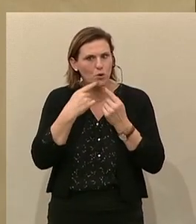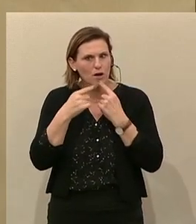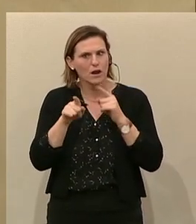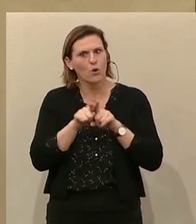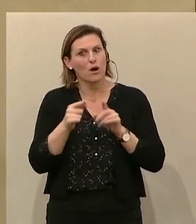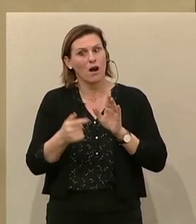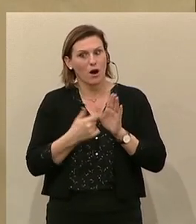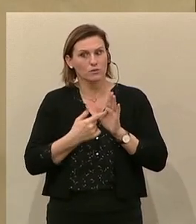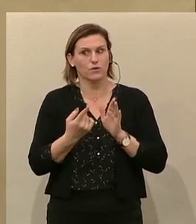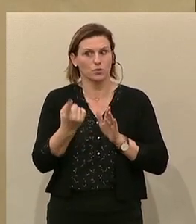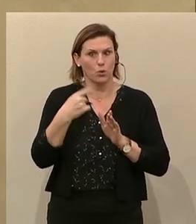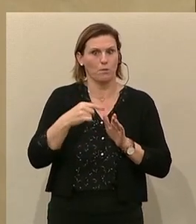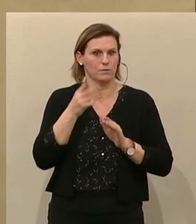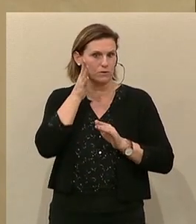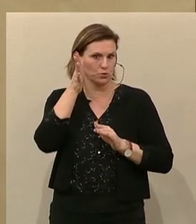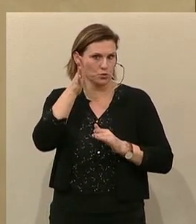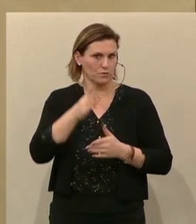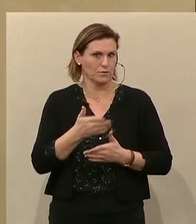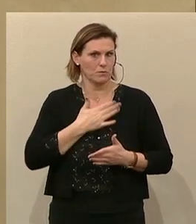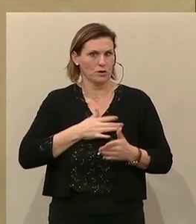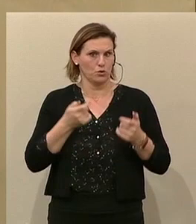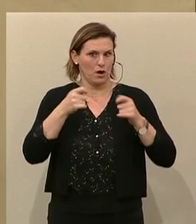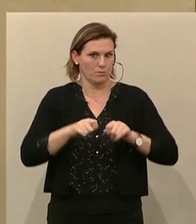Herausforderungen in der Zukunft. Zum Ende möchte ich jetzt nur noch sagen,